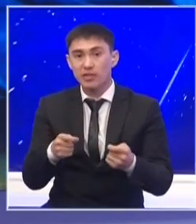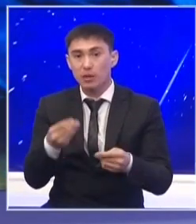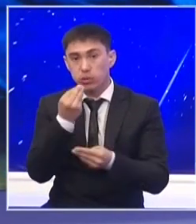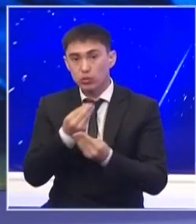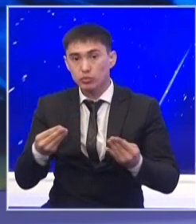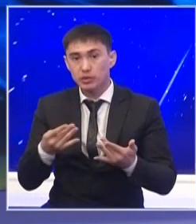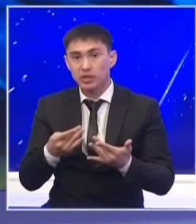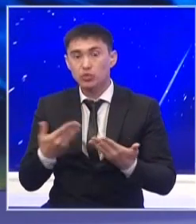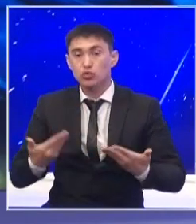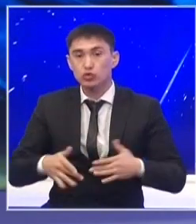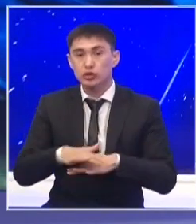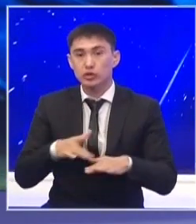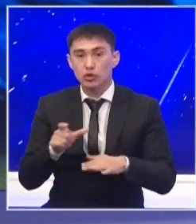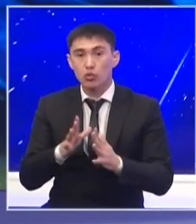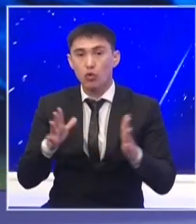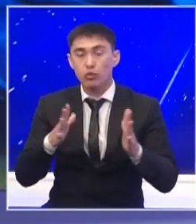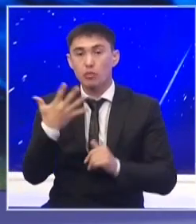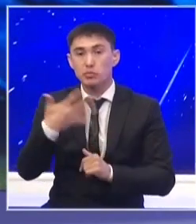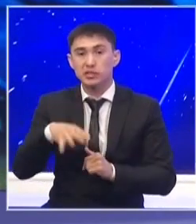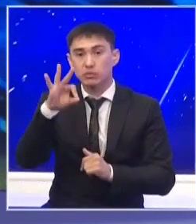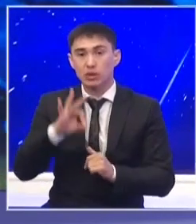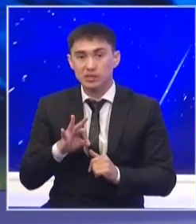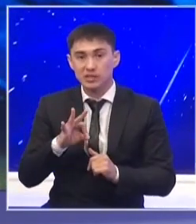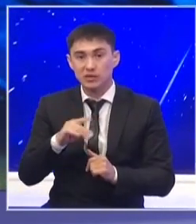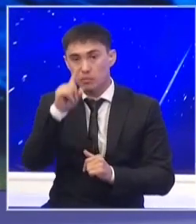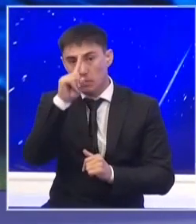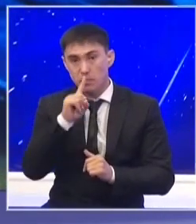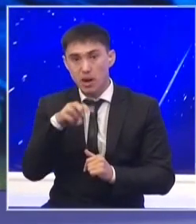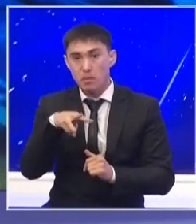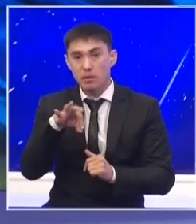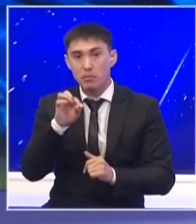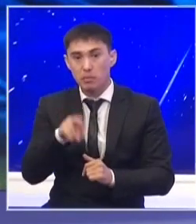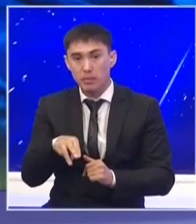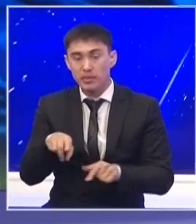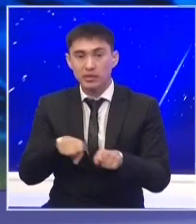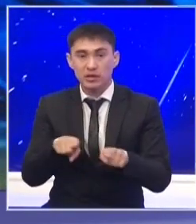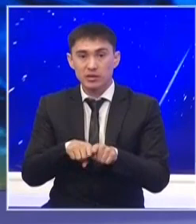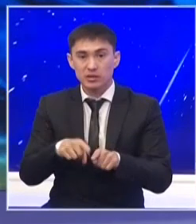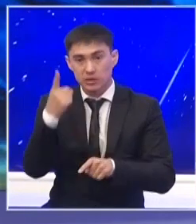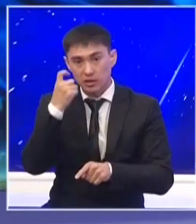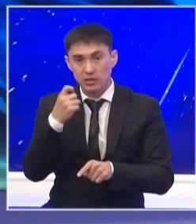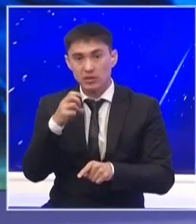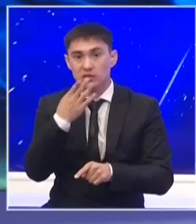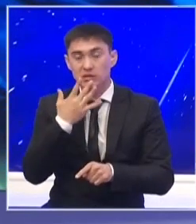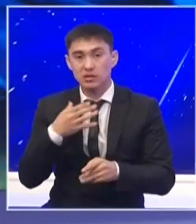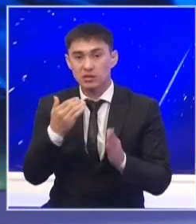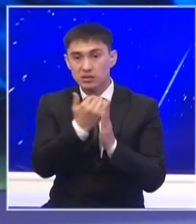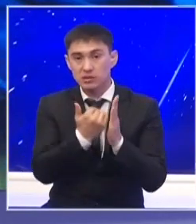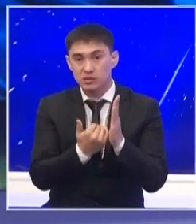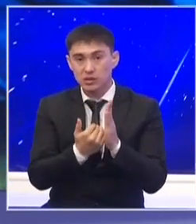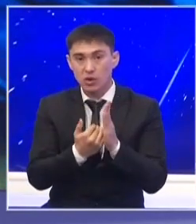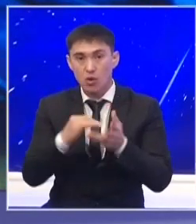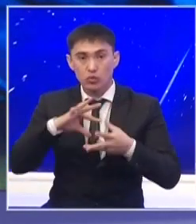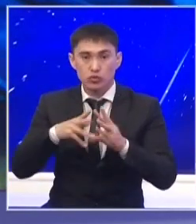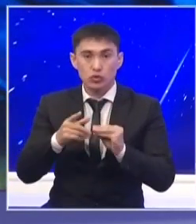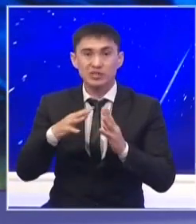продукты питания у жителей уходит более 50% месячного дохода. Таковы данные Бюро национальной статистики. Учитывая,